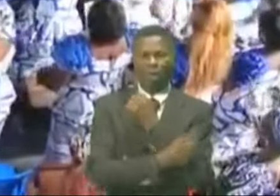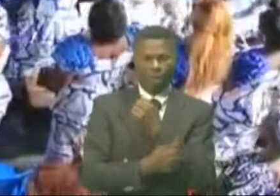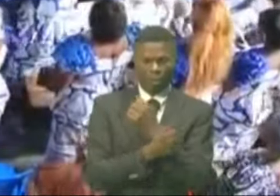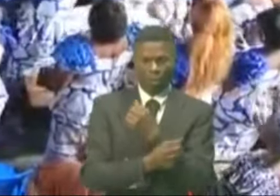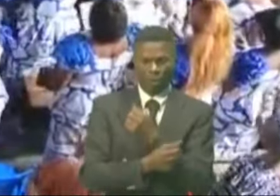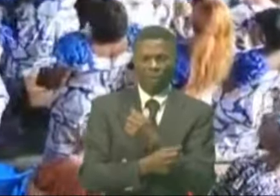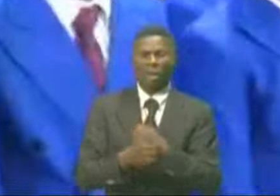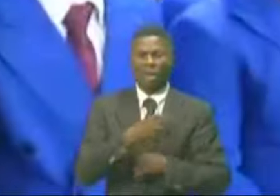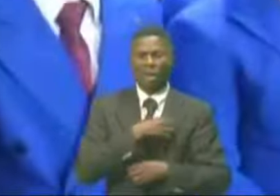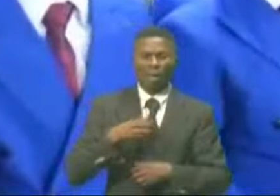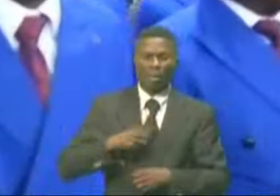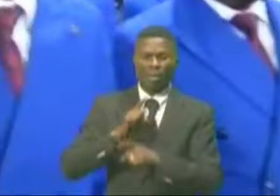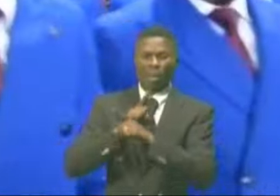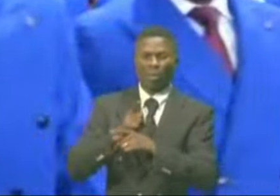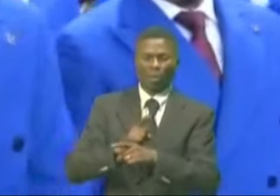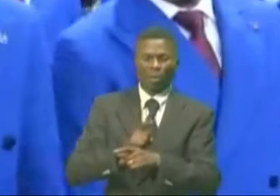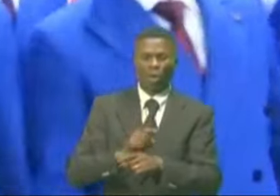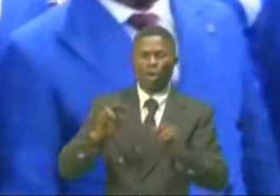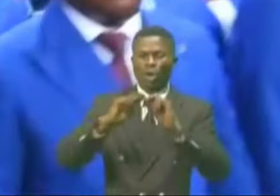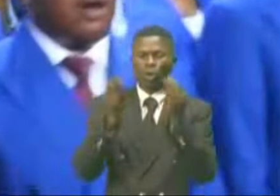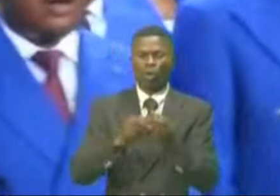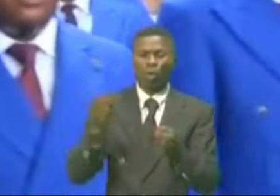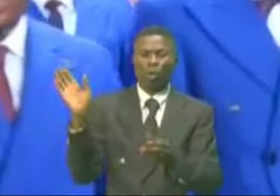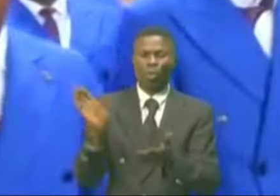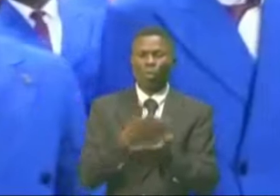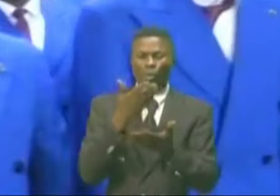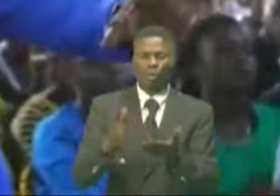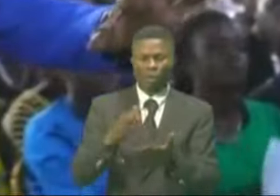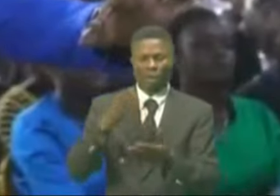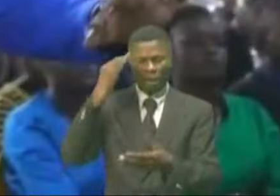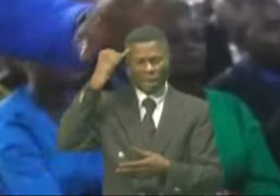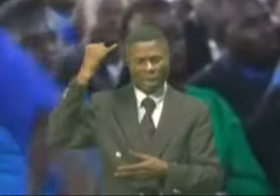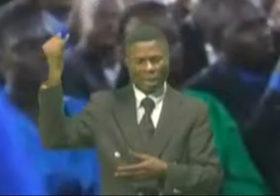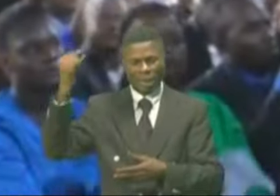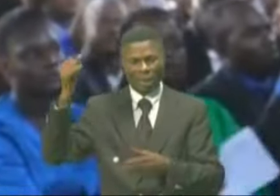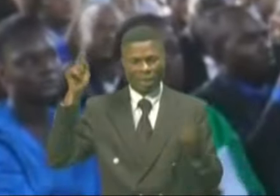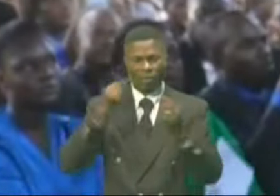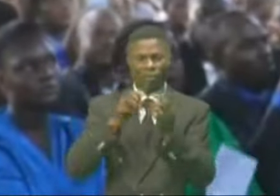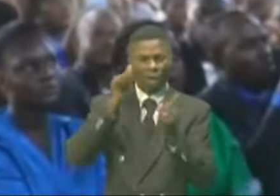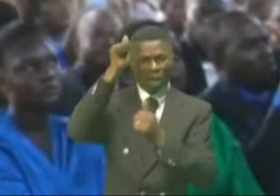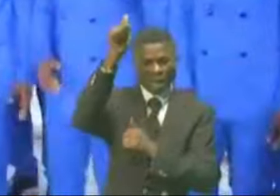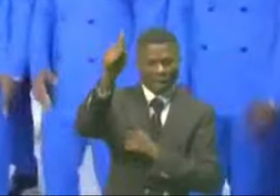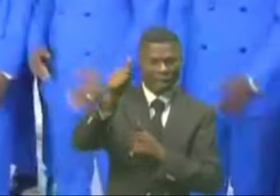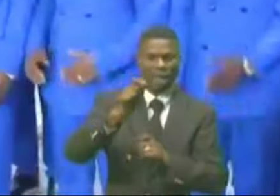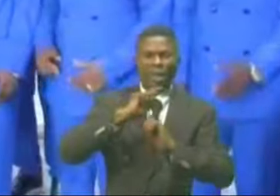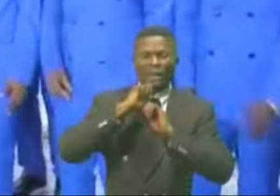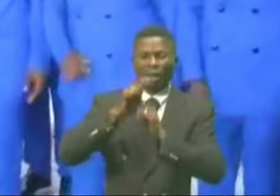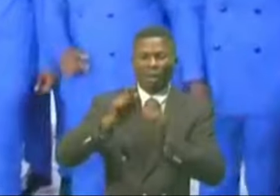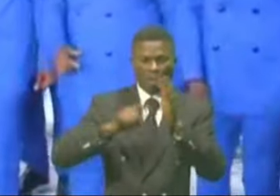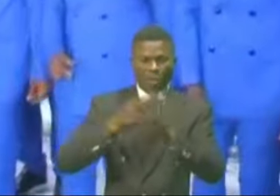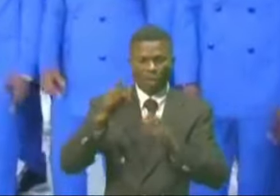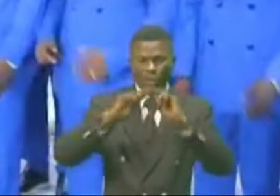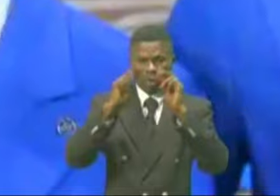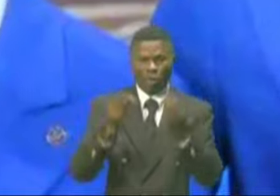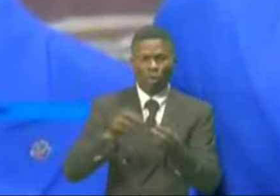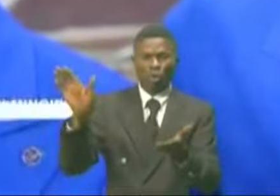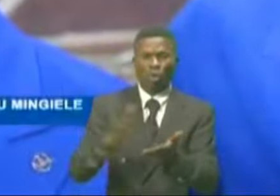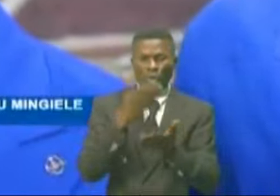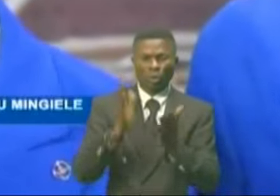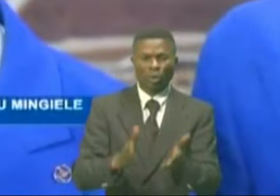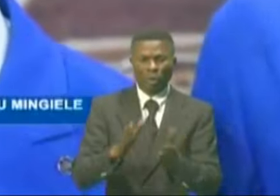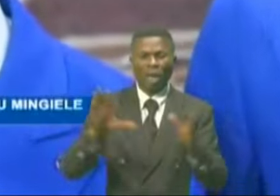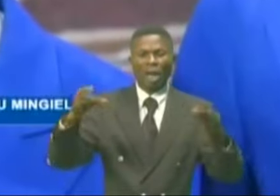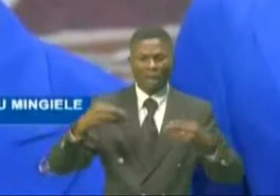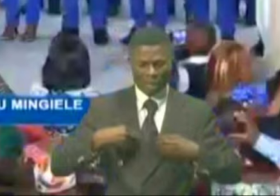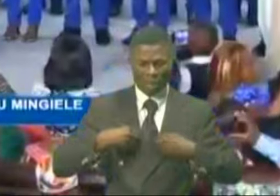maire d'Engaba, CV, une chorale dont les aspirations sont tournées vers l'avenir. Elle est donc la première chorale de la communauté à être